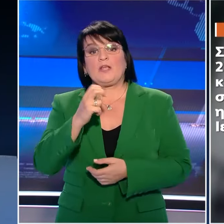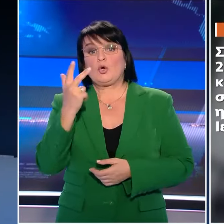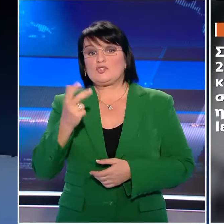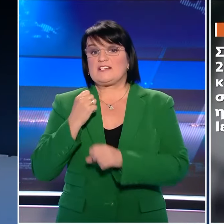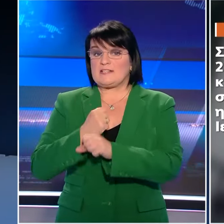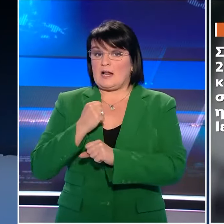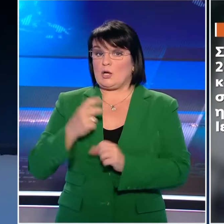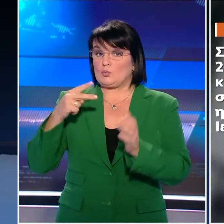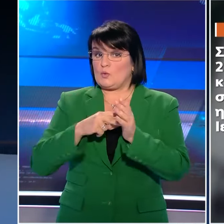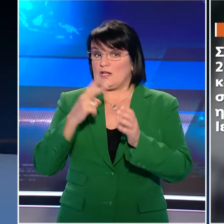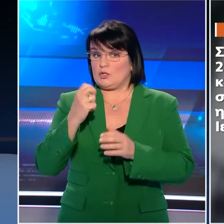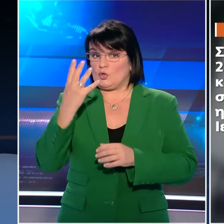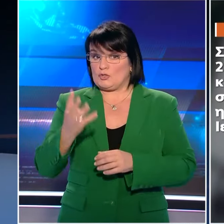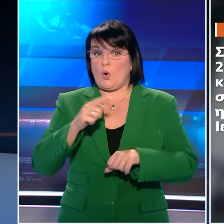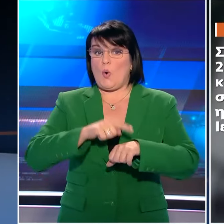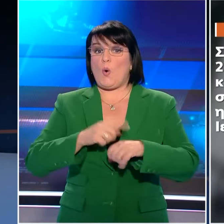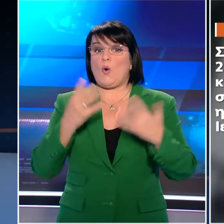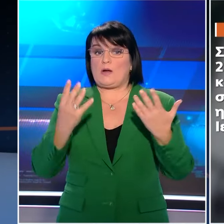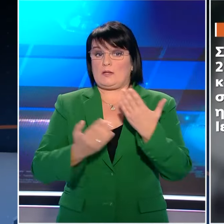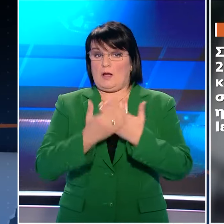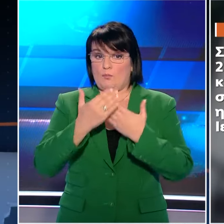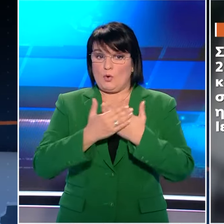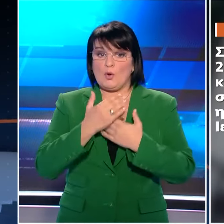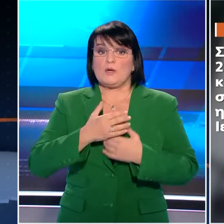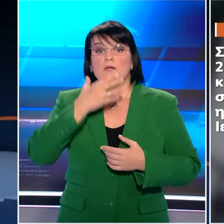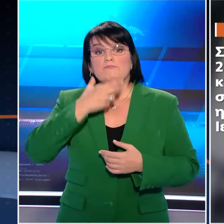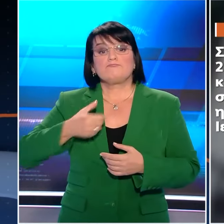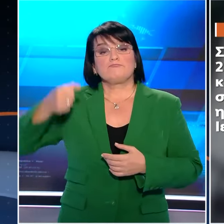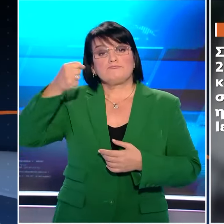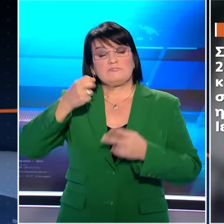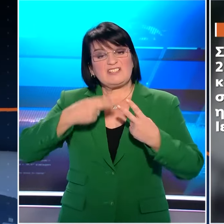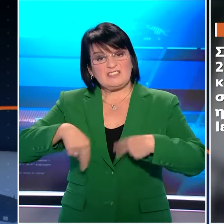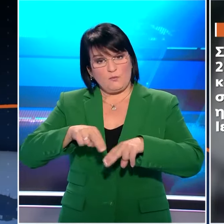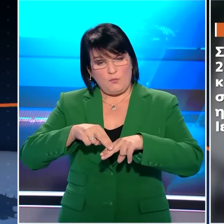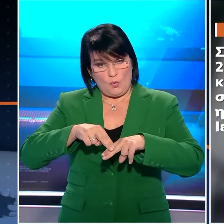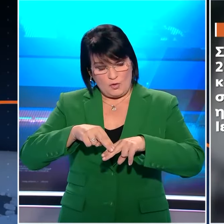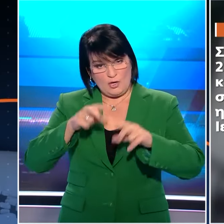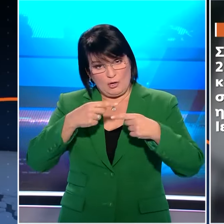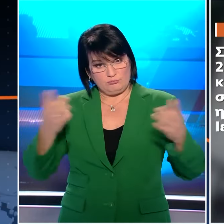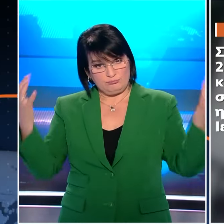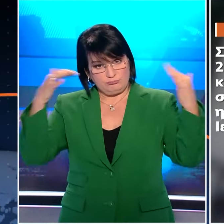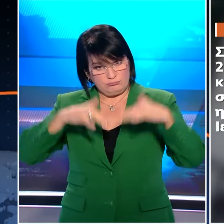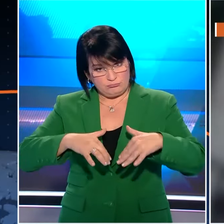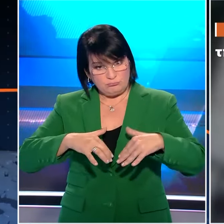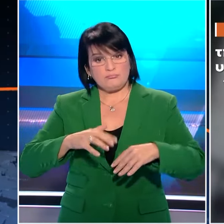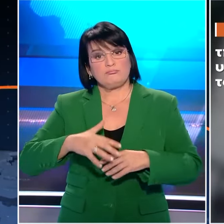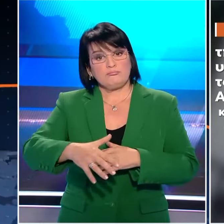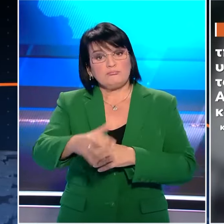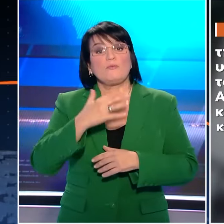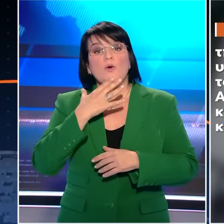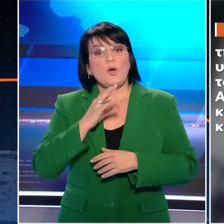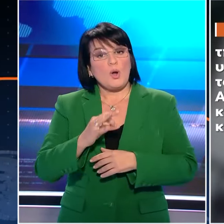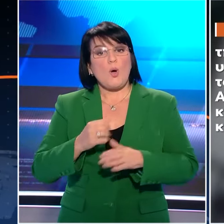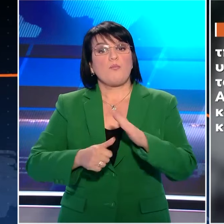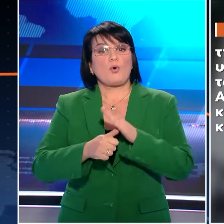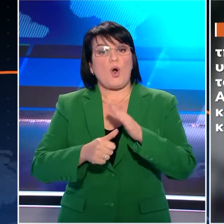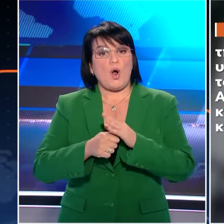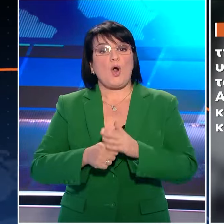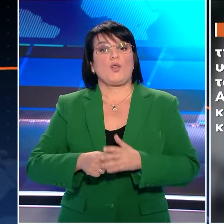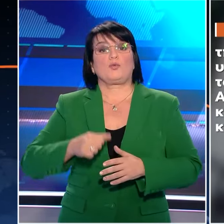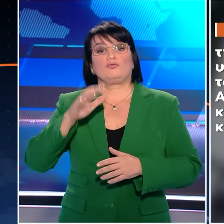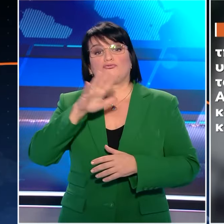Ιανουαρίου 2024 και ώρα 9 πρωινή σε έκτακτη συνεδρία Ιερά Σύνοδος Ιεραρχίας Εκκλησίας Ελλάδος υπό την προεδρία